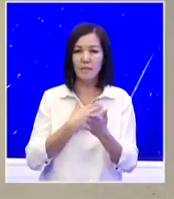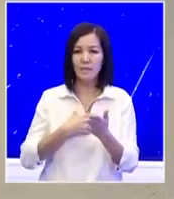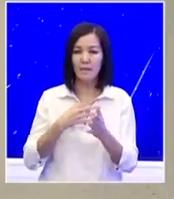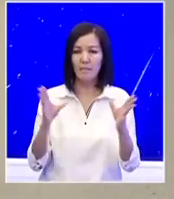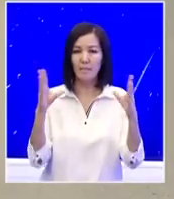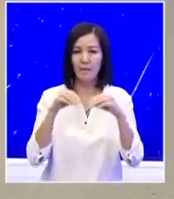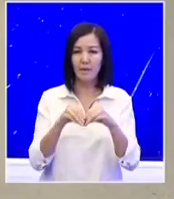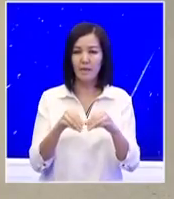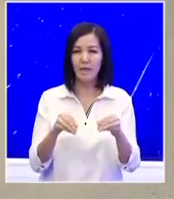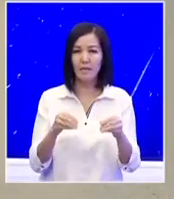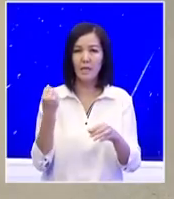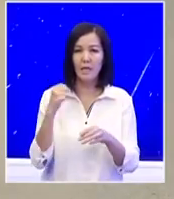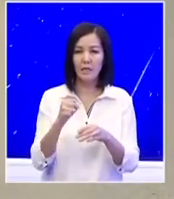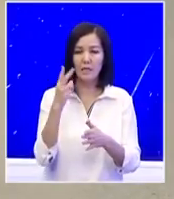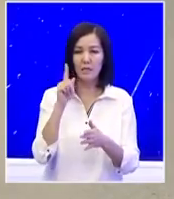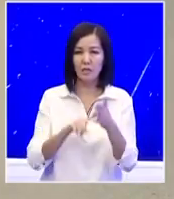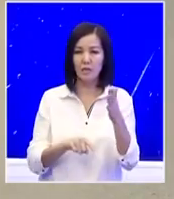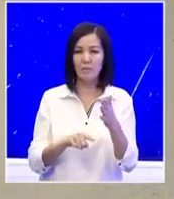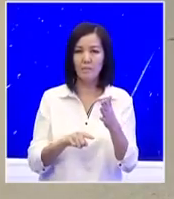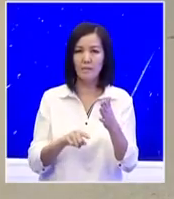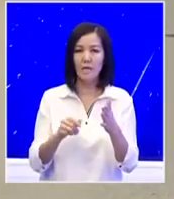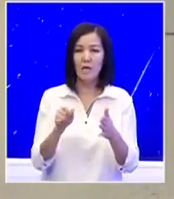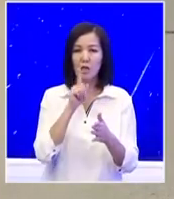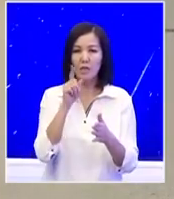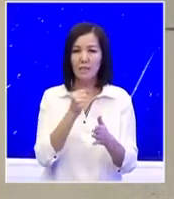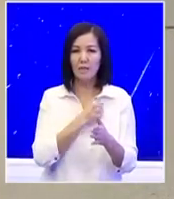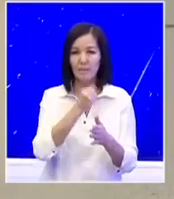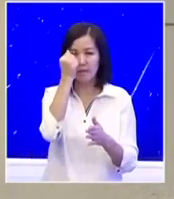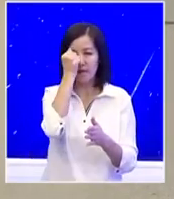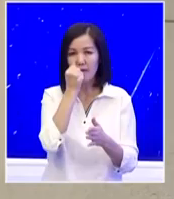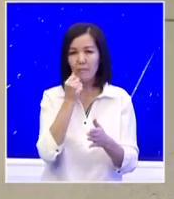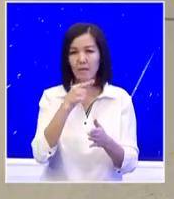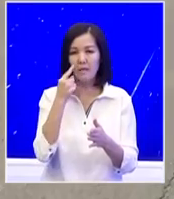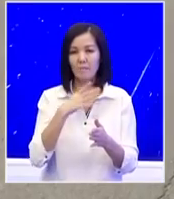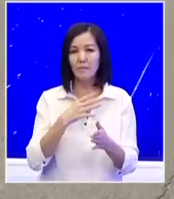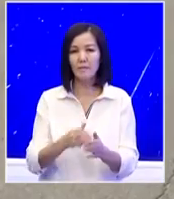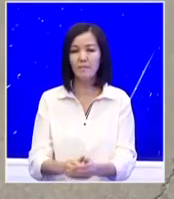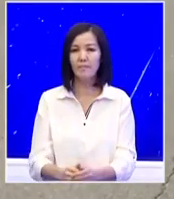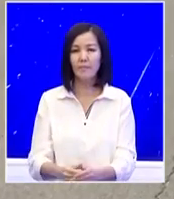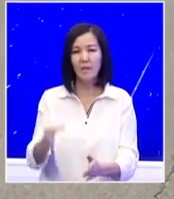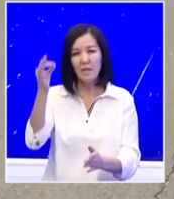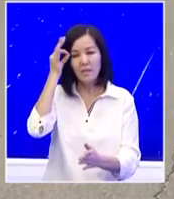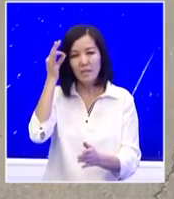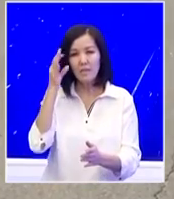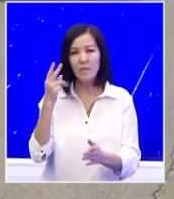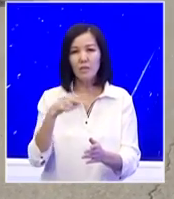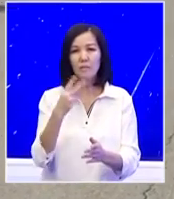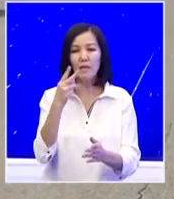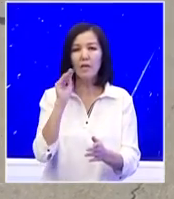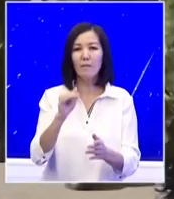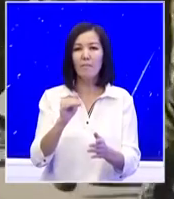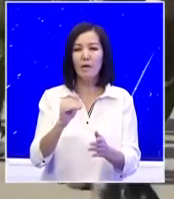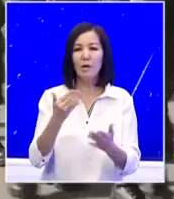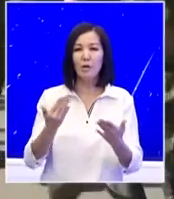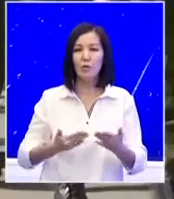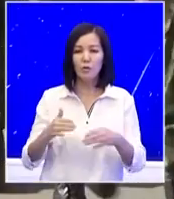осы қиындықты жеңеміз. Сондықтан қатарымызға қосылған сарбаздарға алғысымызды айтамыз. Естеріңізде болса, 22 мыңға жуық